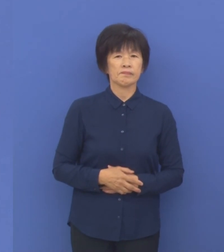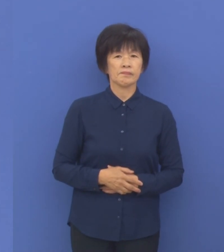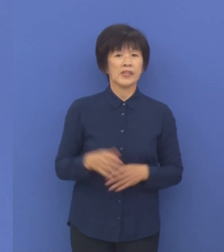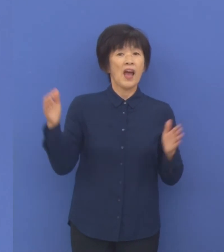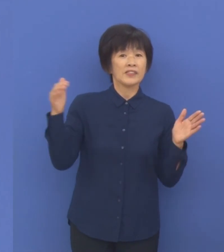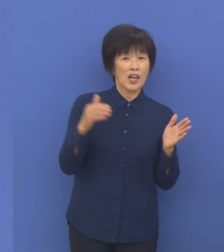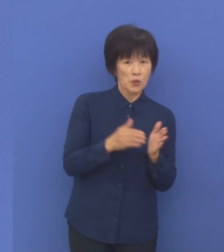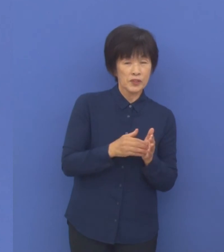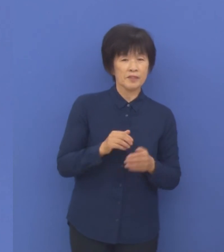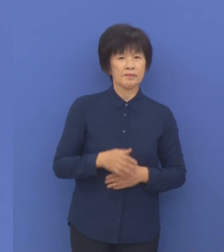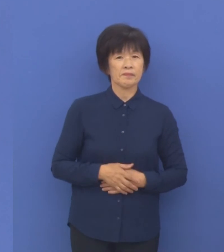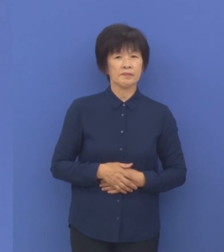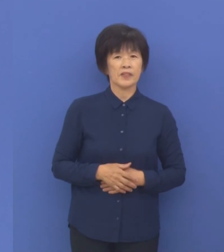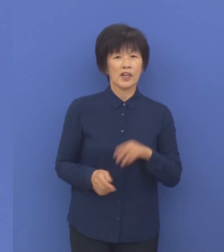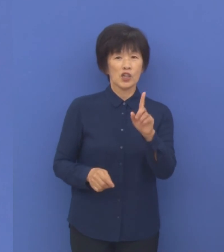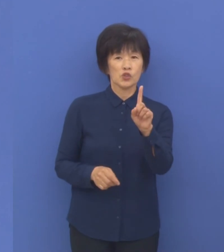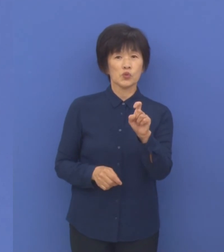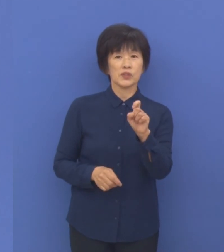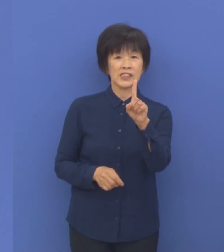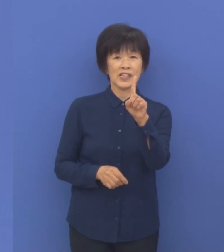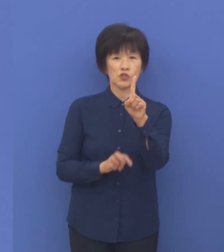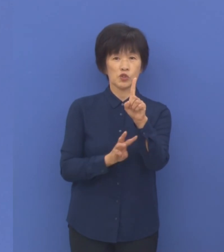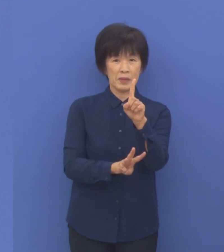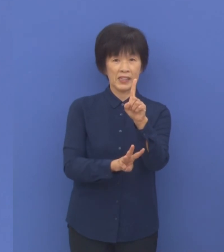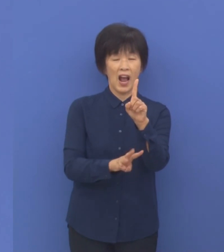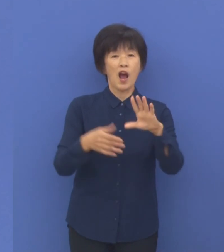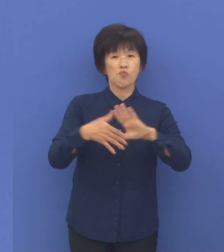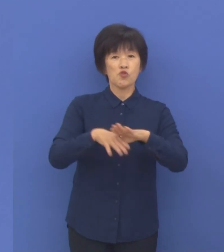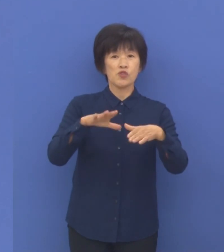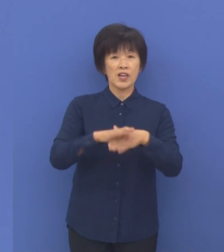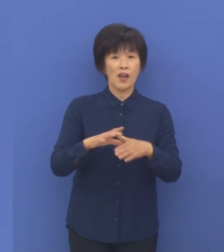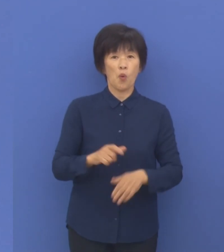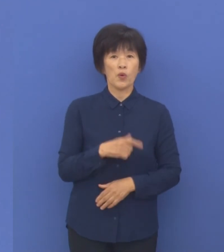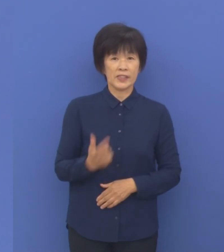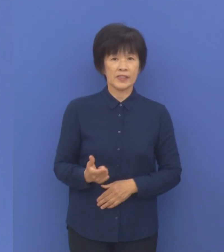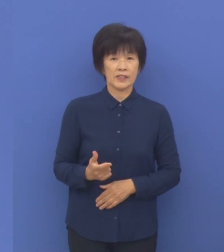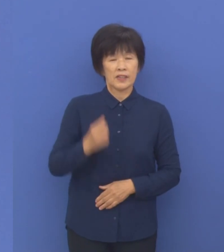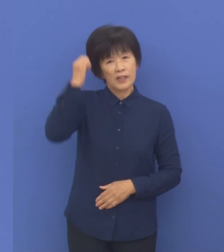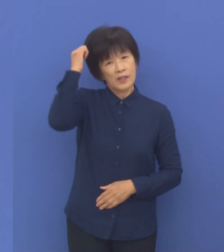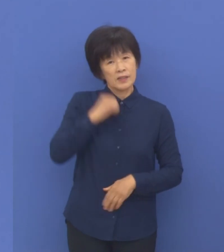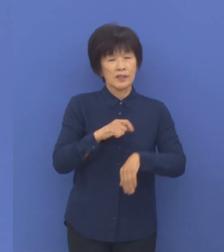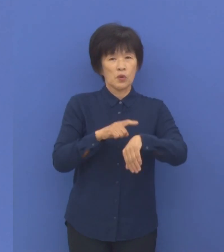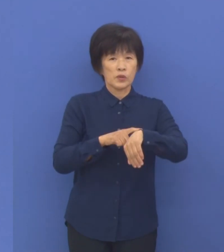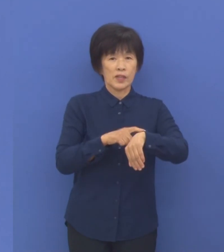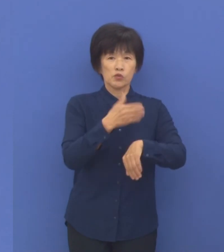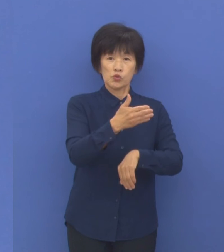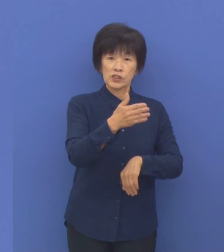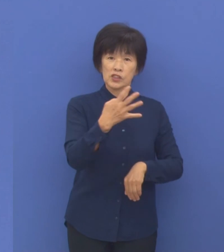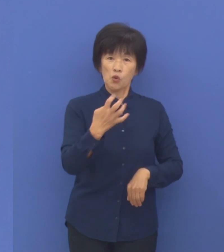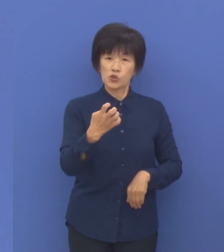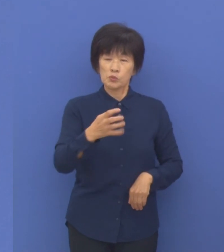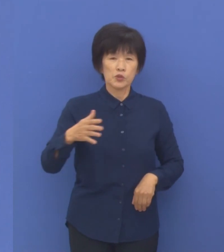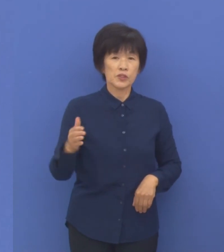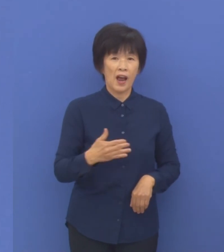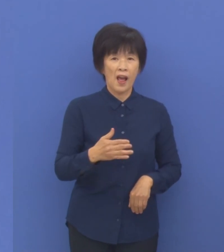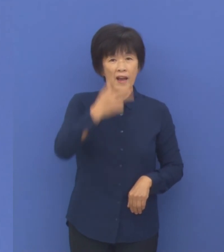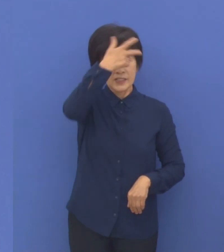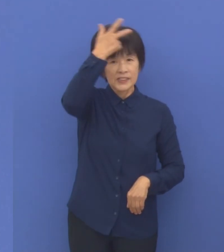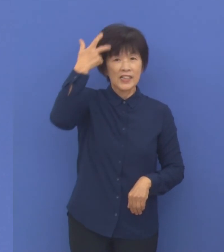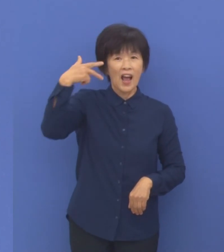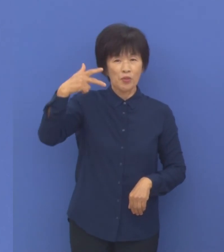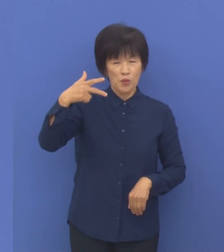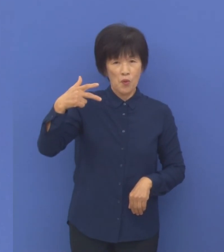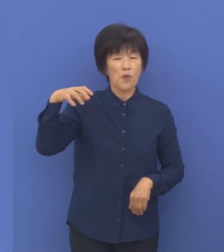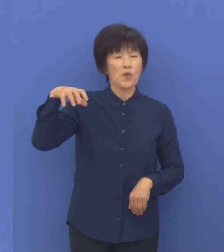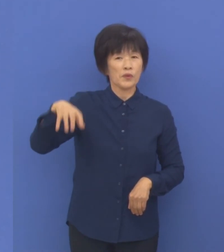最後に11月3日文化の日午前9時40分からc ガット